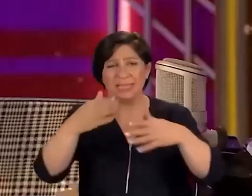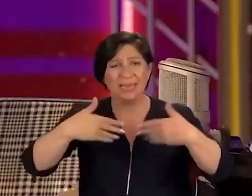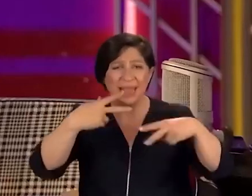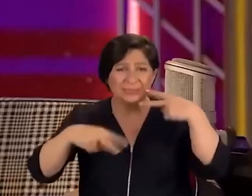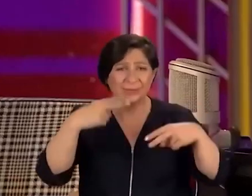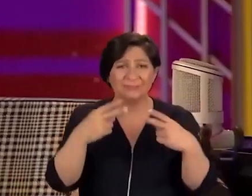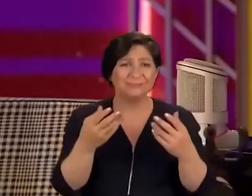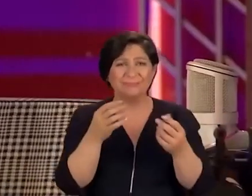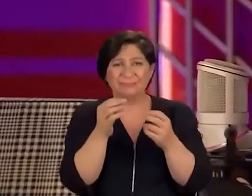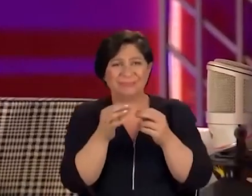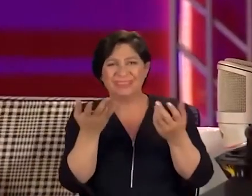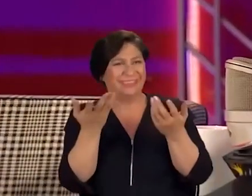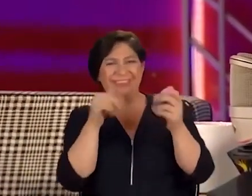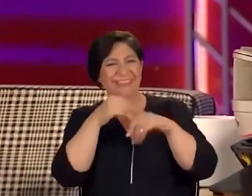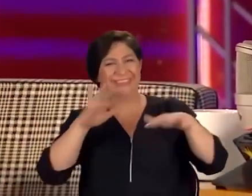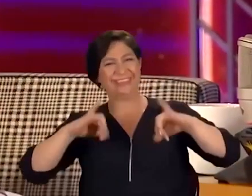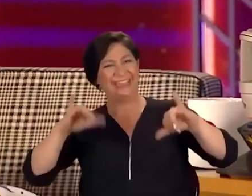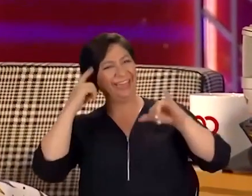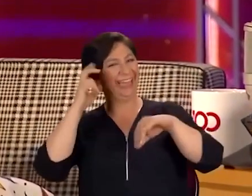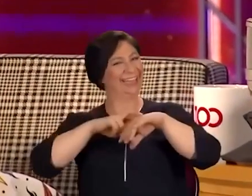bir restoranda beach. Aklım için.